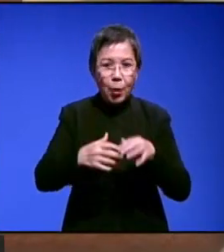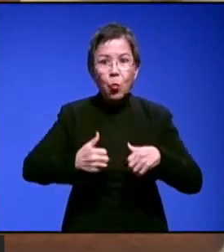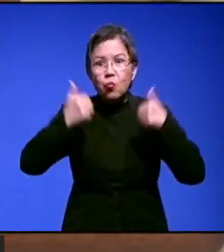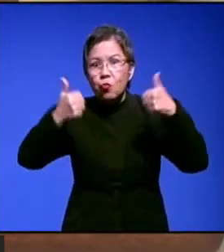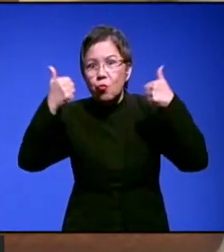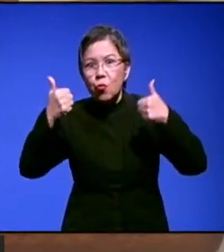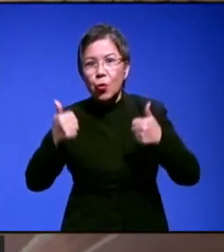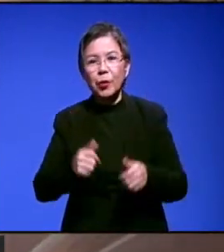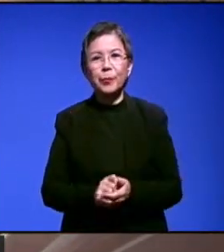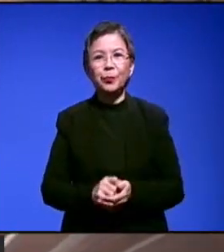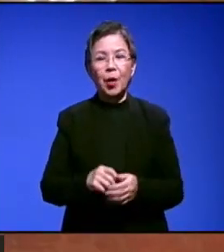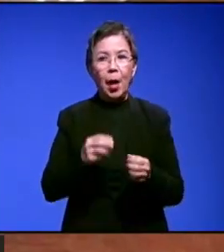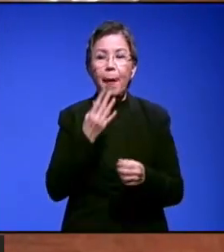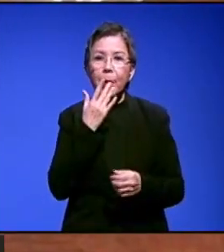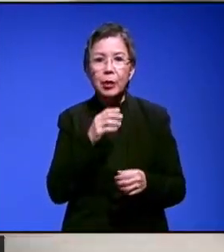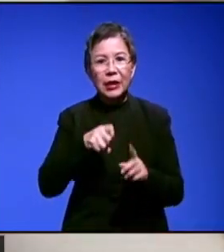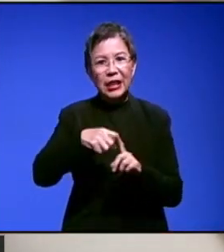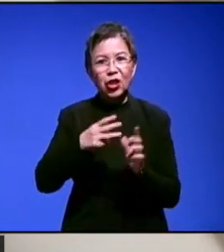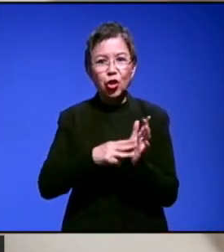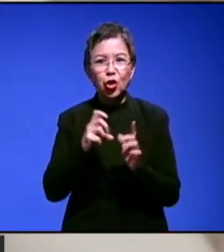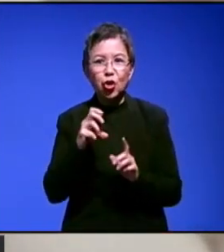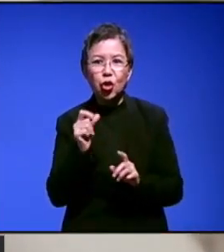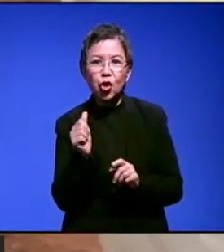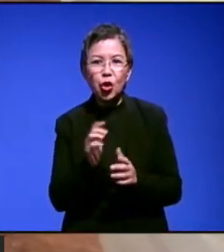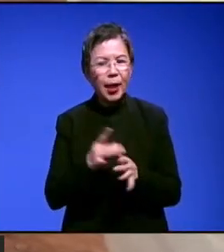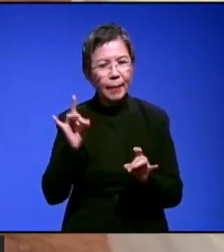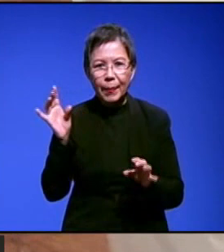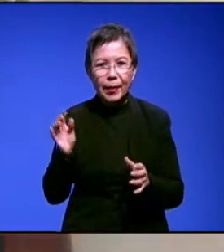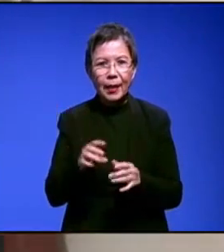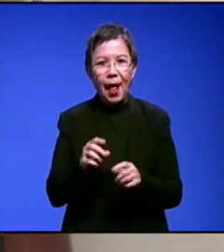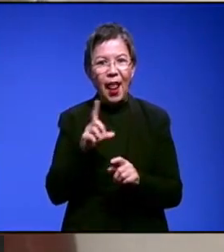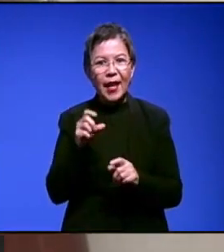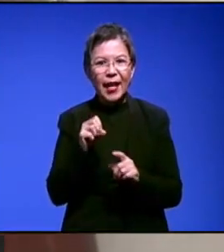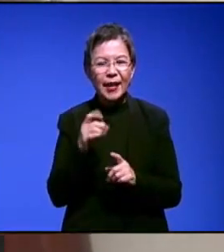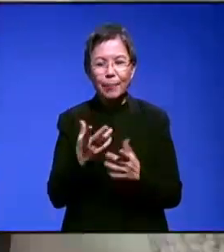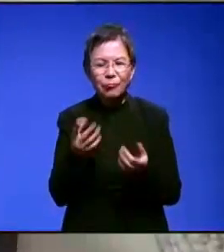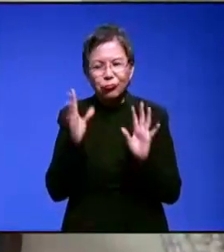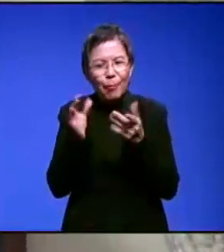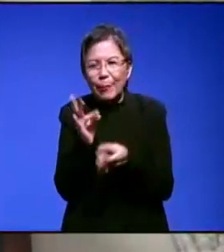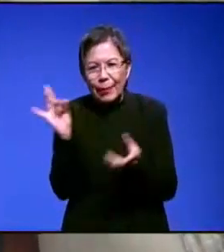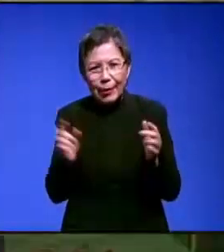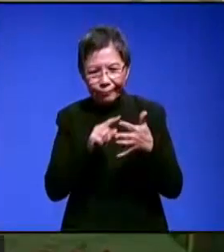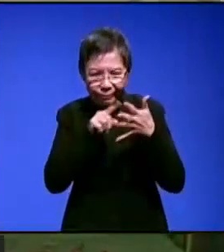menggait pembeli, seperti beras, kencur, Himalayan salt, lada hitam, jahe, dan gula aren.